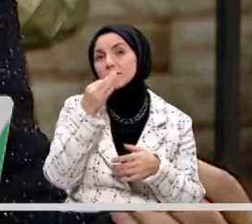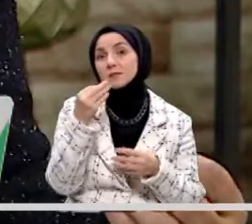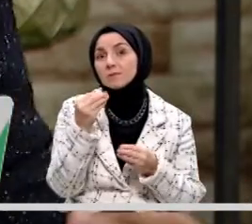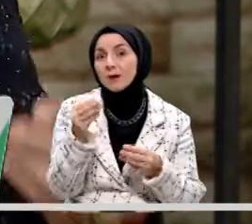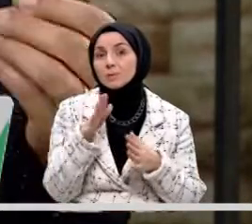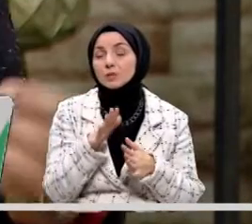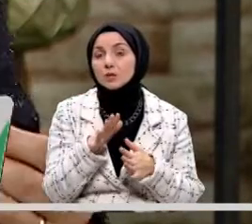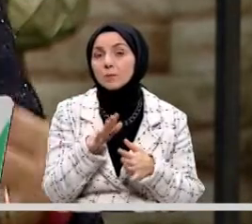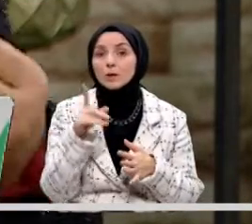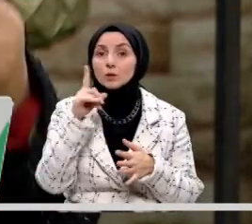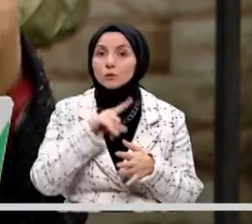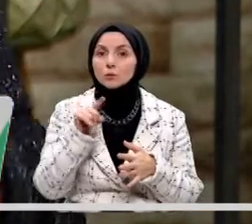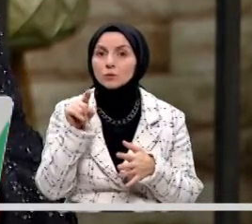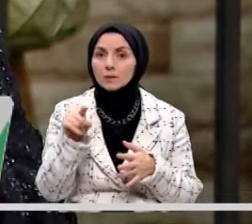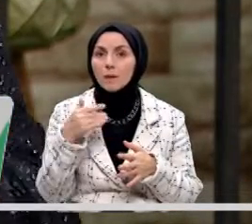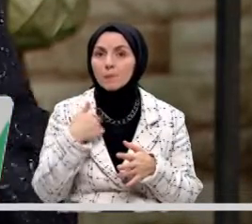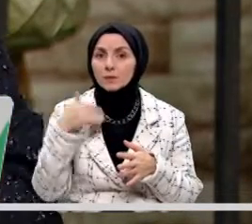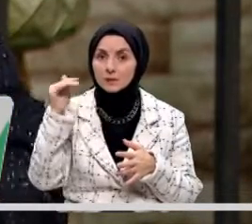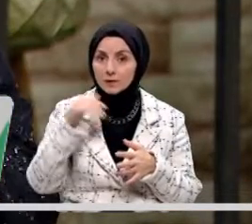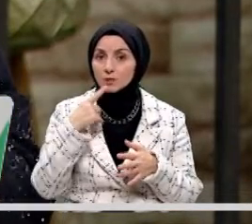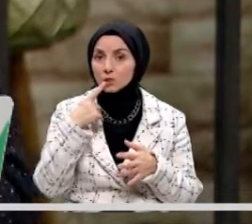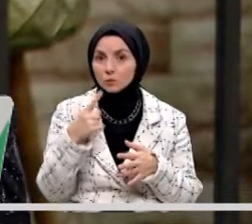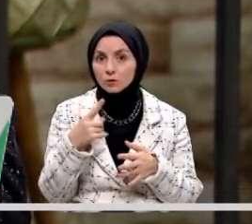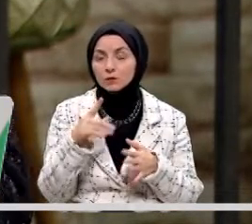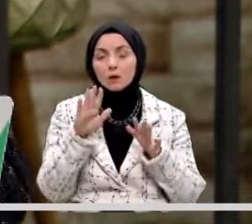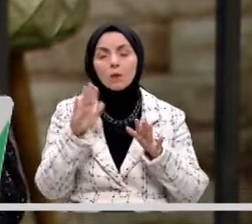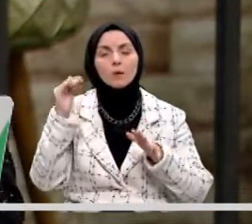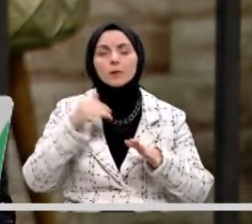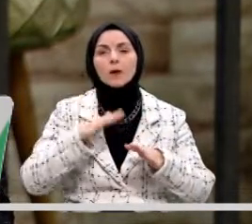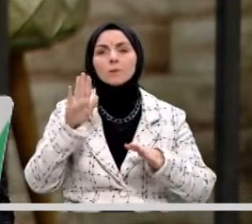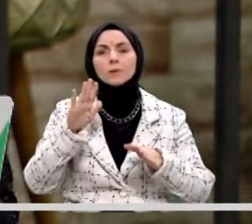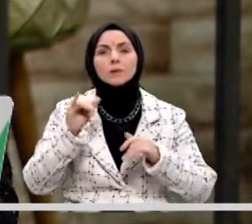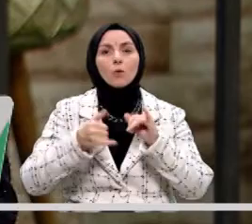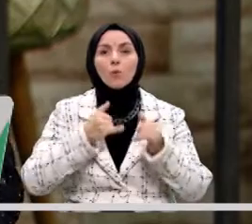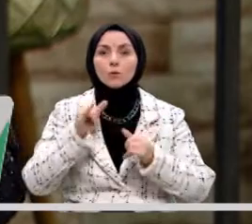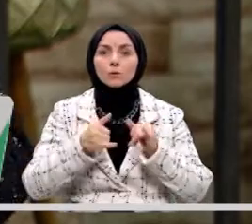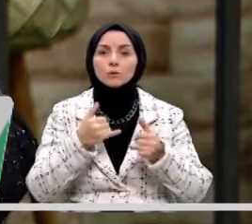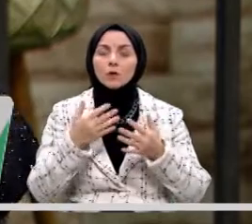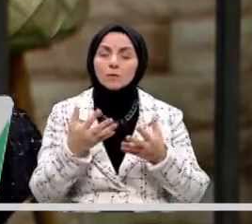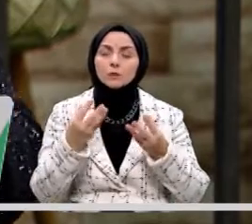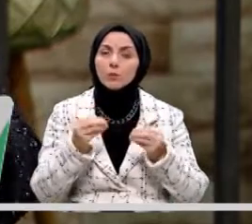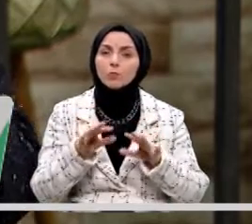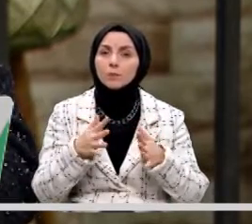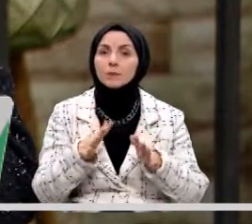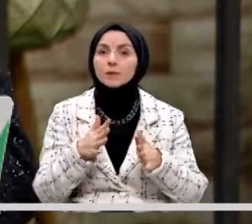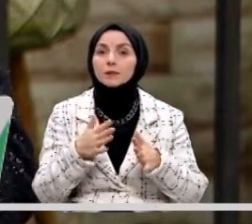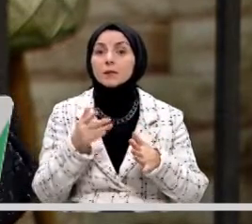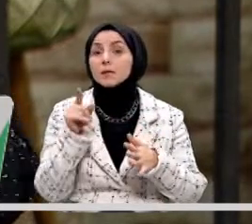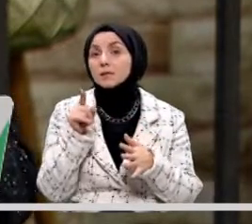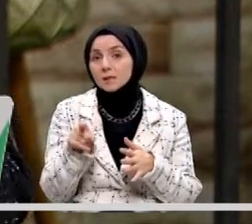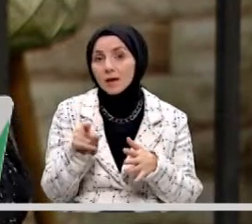sen dün Bana geleceğini söyledin ama gelmedin oyuna dalmış olabilirsin sen daha önceki benim